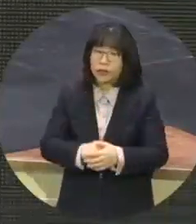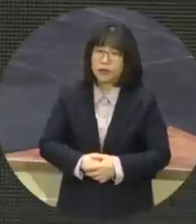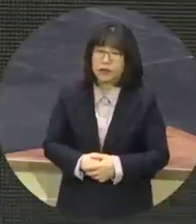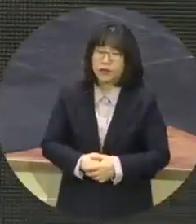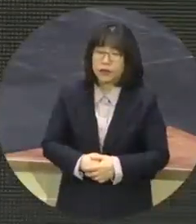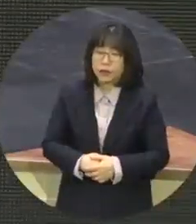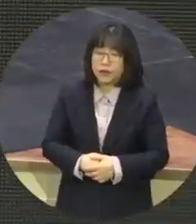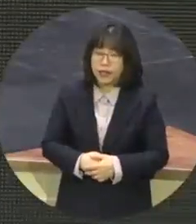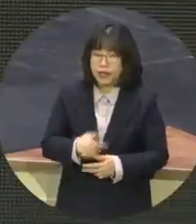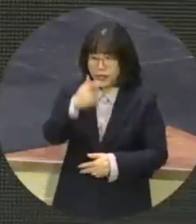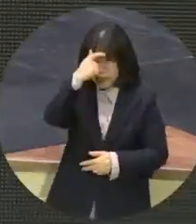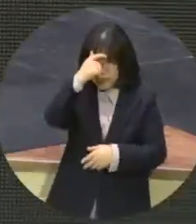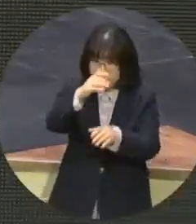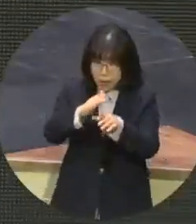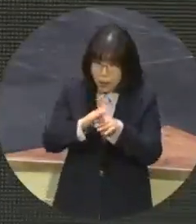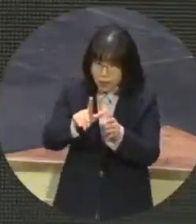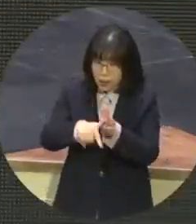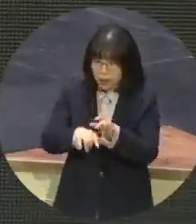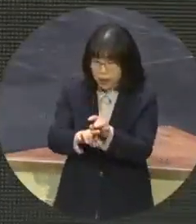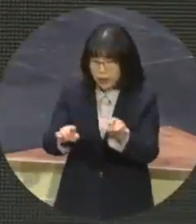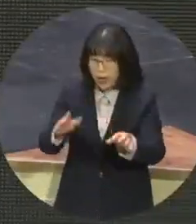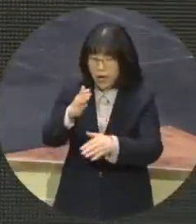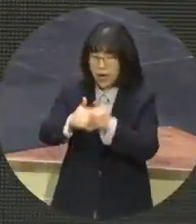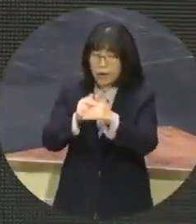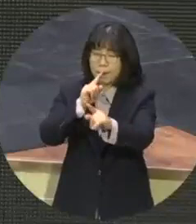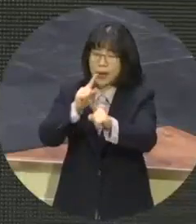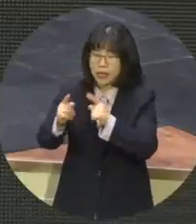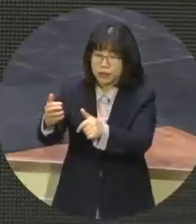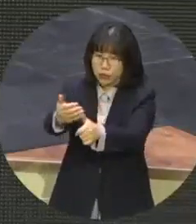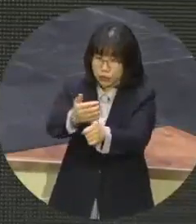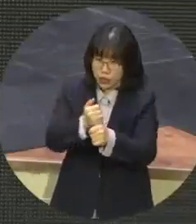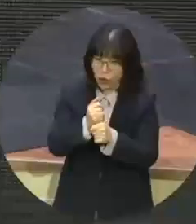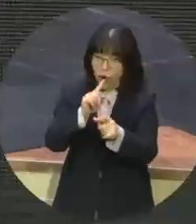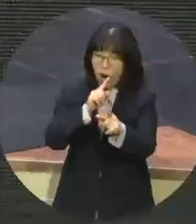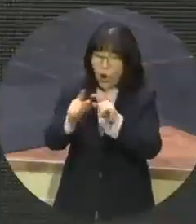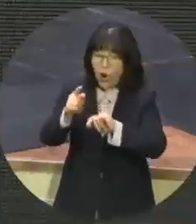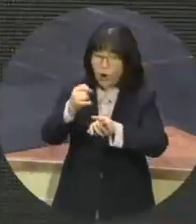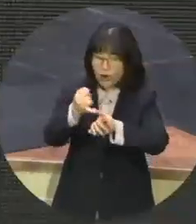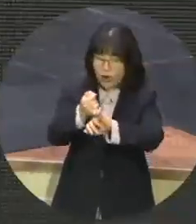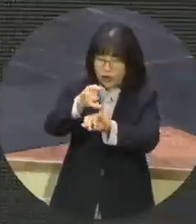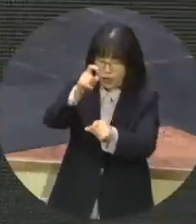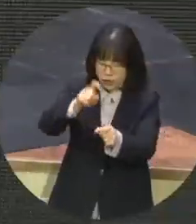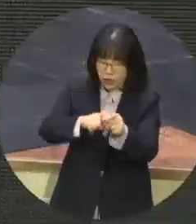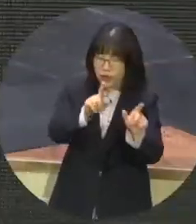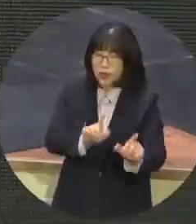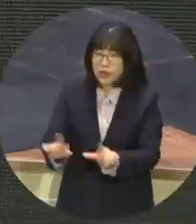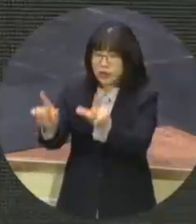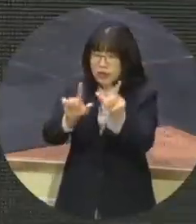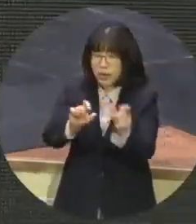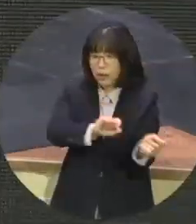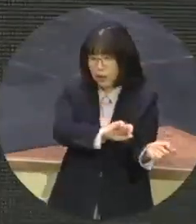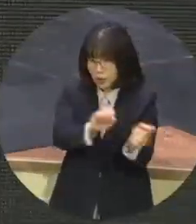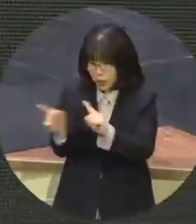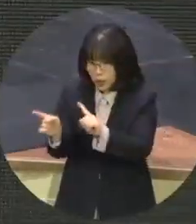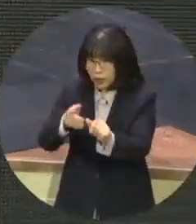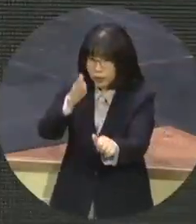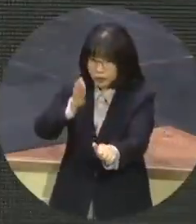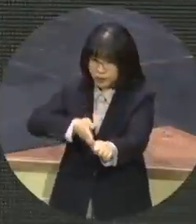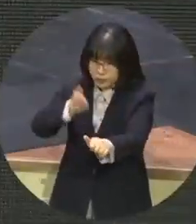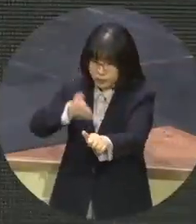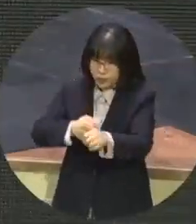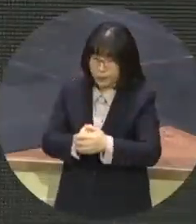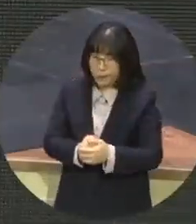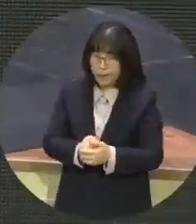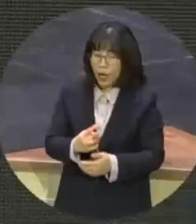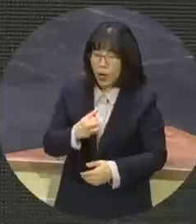매 예배를 통해서 말씀 붙잡고 적용하면서 언약적 삶을 회복하시기를 바랍니다. 그래서 오직